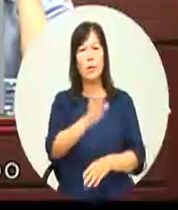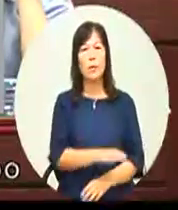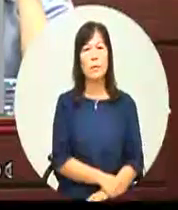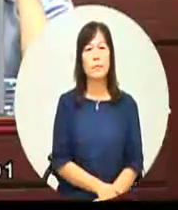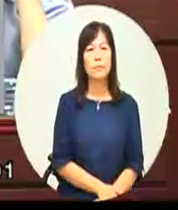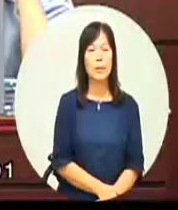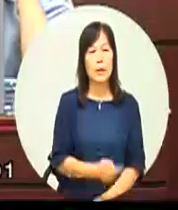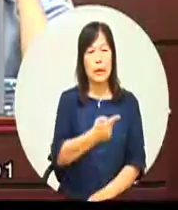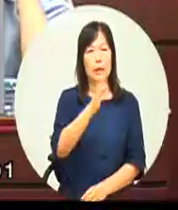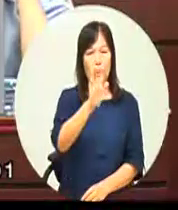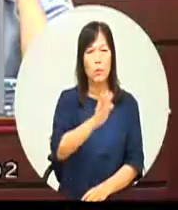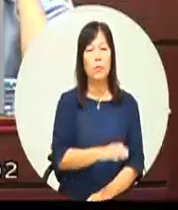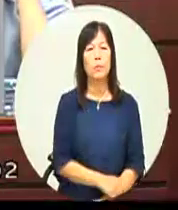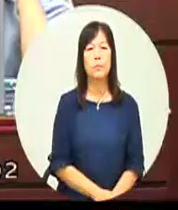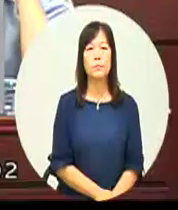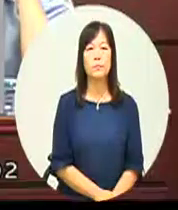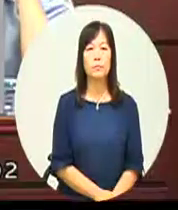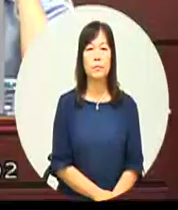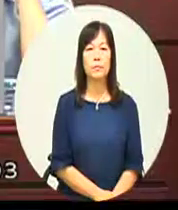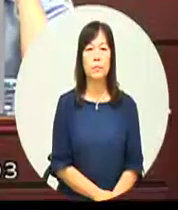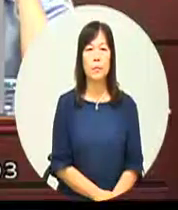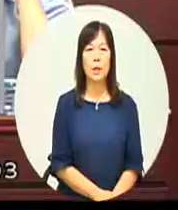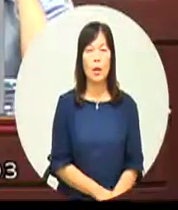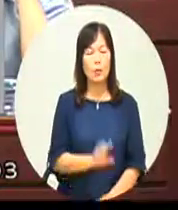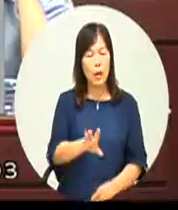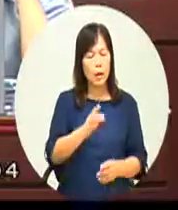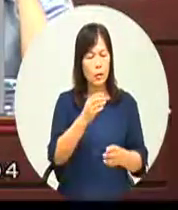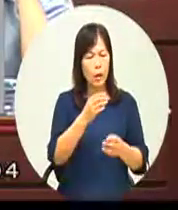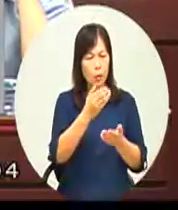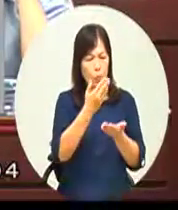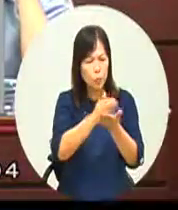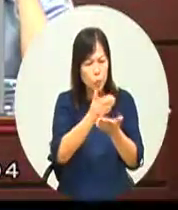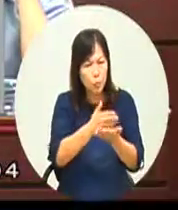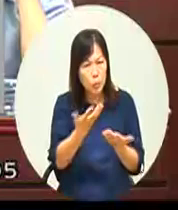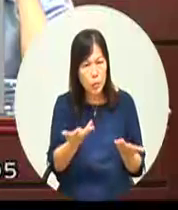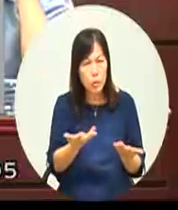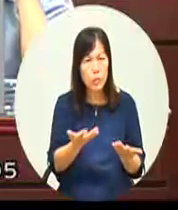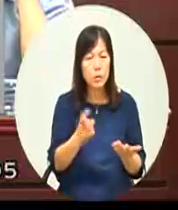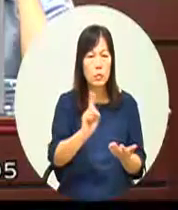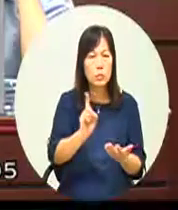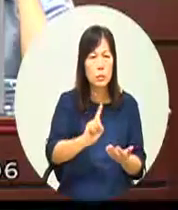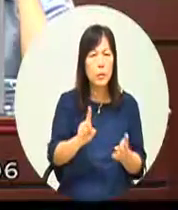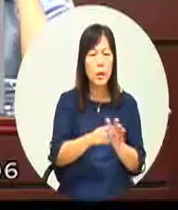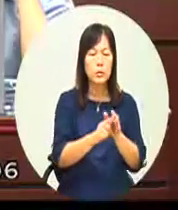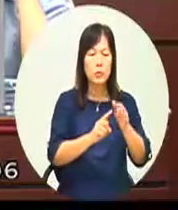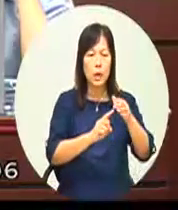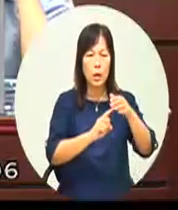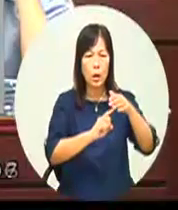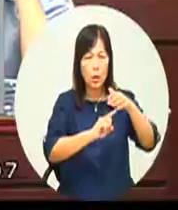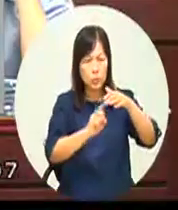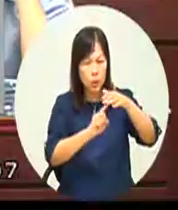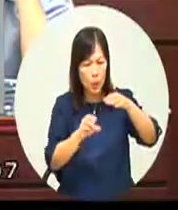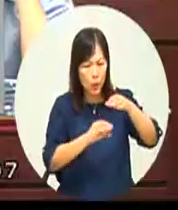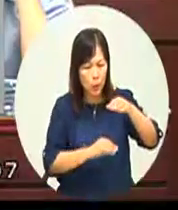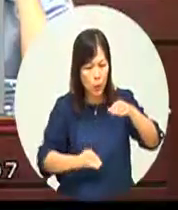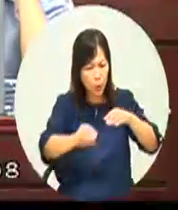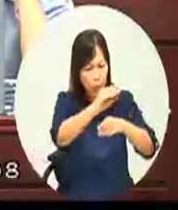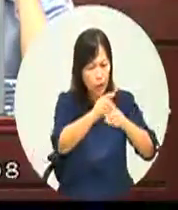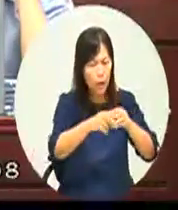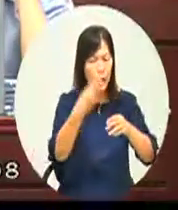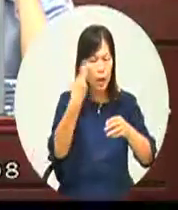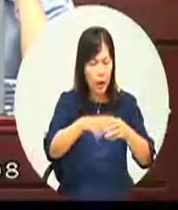是最拥挤的路段了。那到底我们要解决的是要上高速公路的，还是地